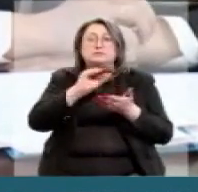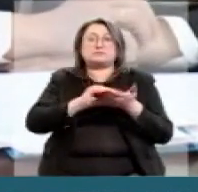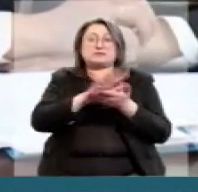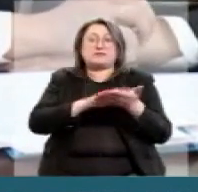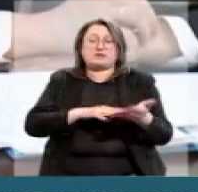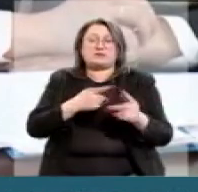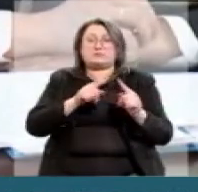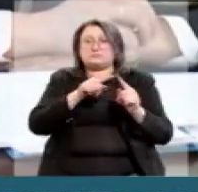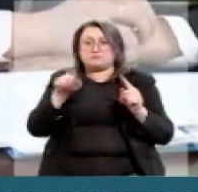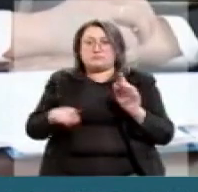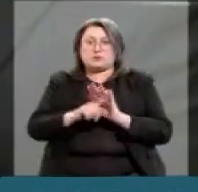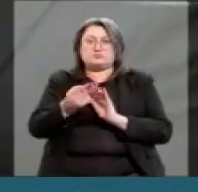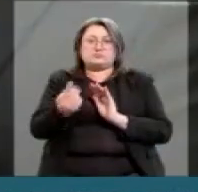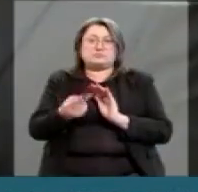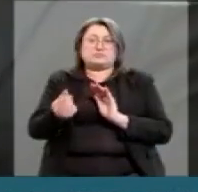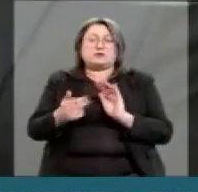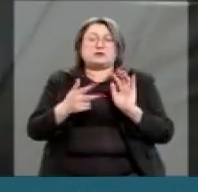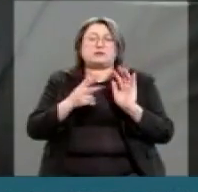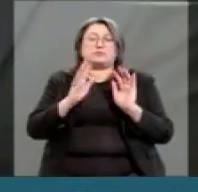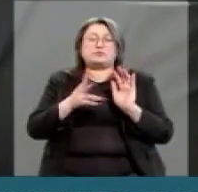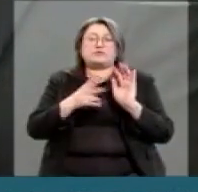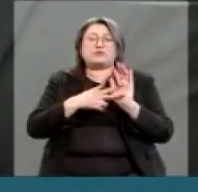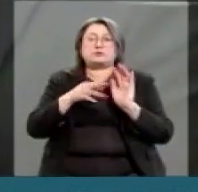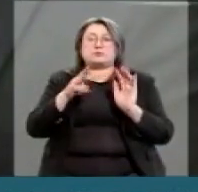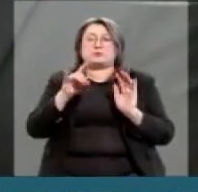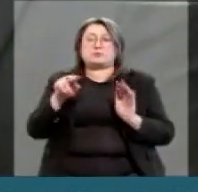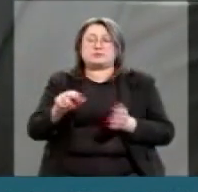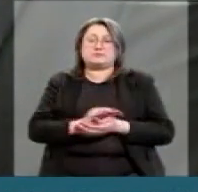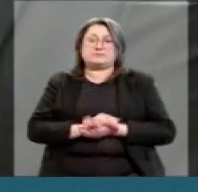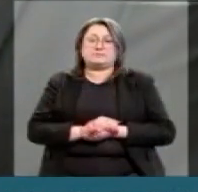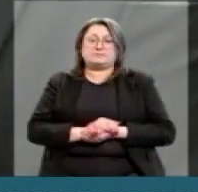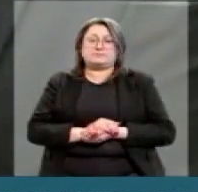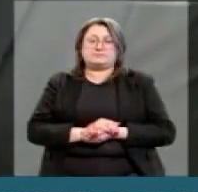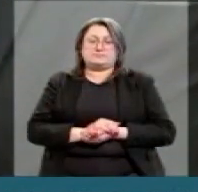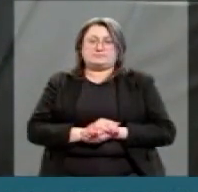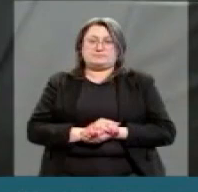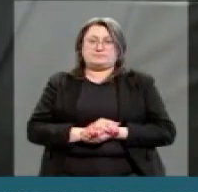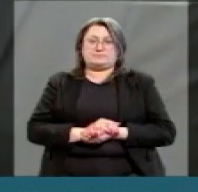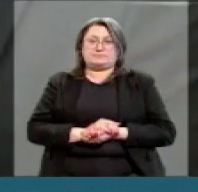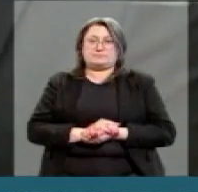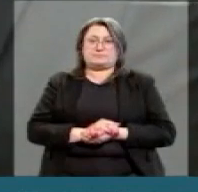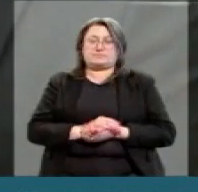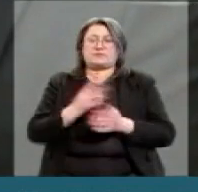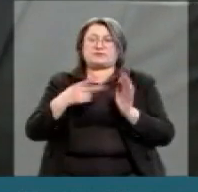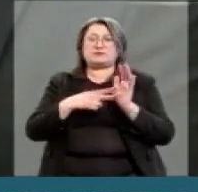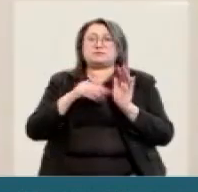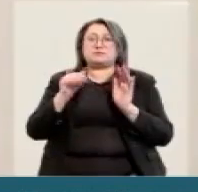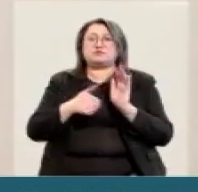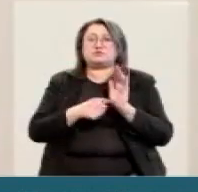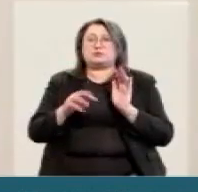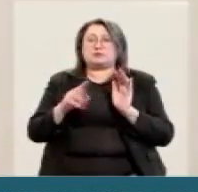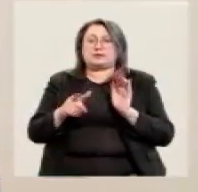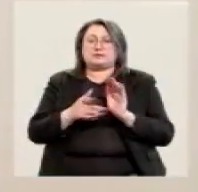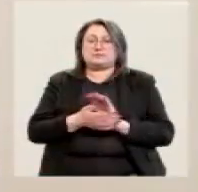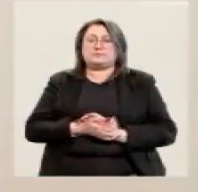ішінде отбасының табысына қарамастан 8 айлық есептік көрсеткіш, яғни 27600 теңге мөлшерінде өтеледі.